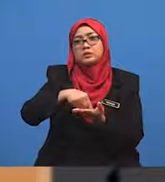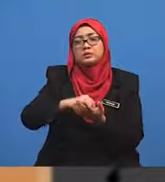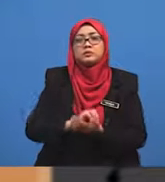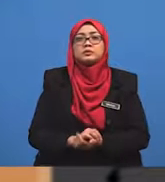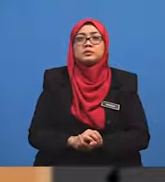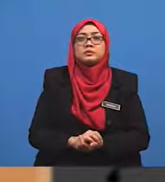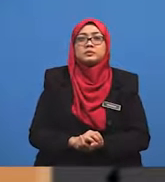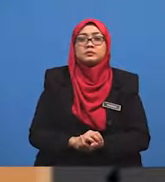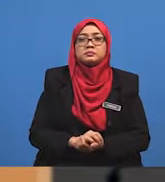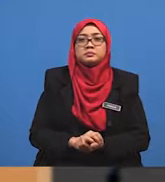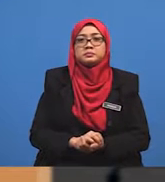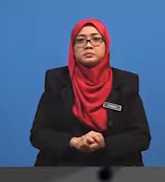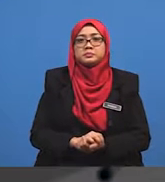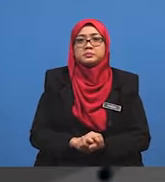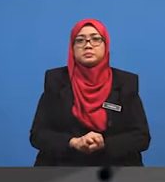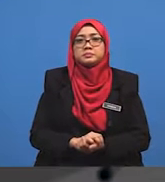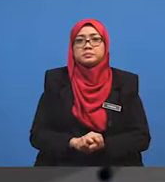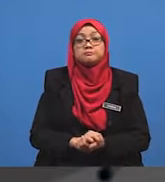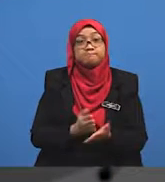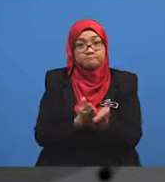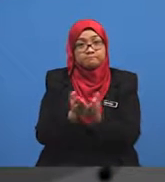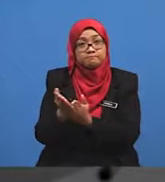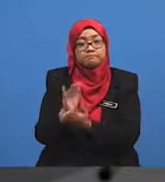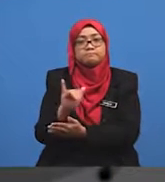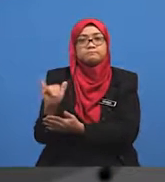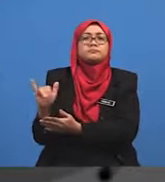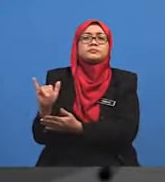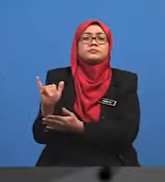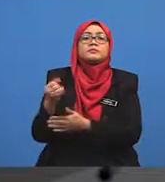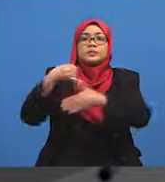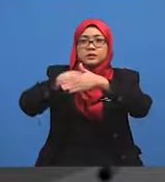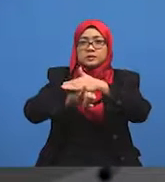ni. InsyaAllah. Seterusnya berbelajar, kita pergi ke isi